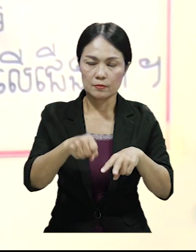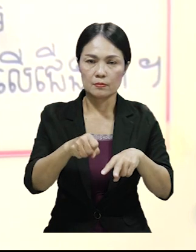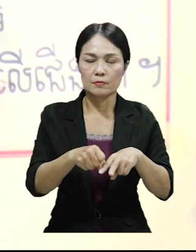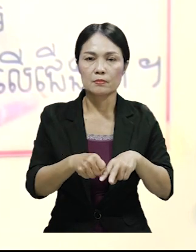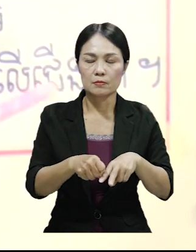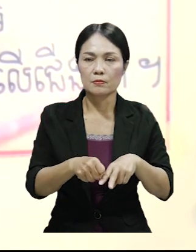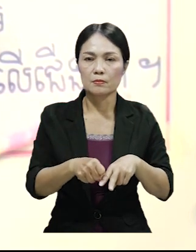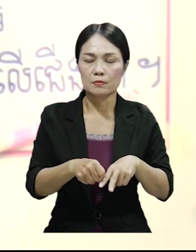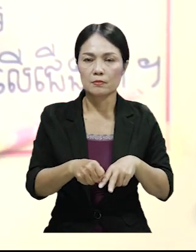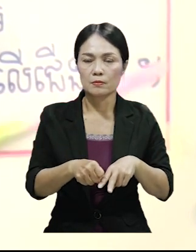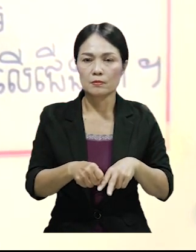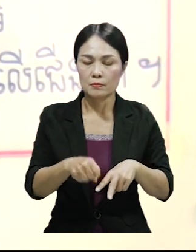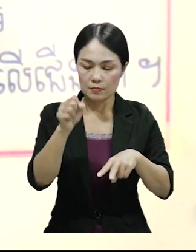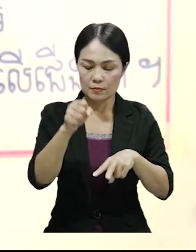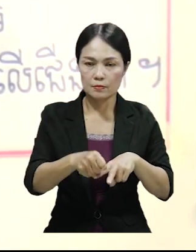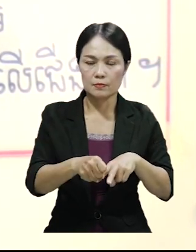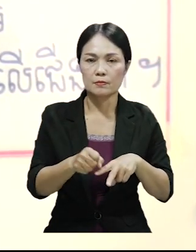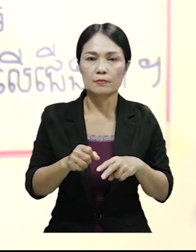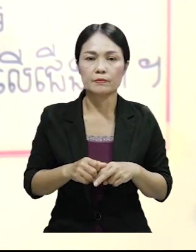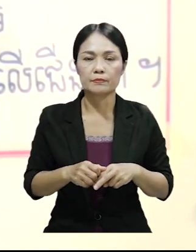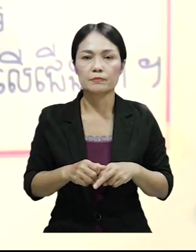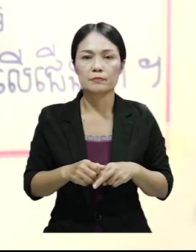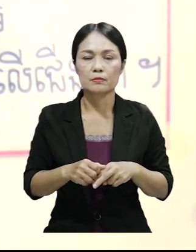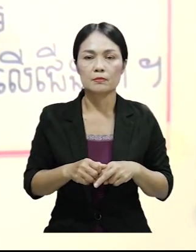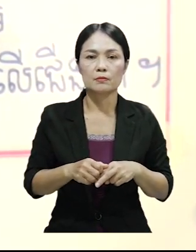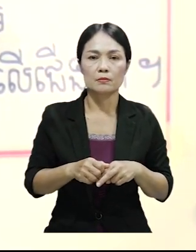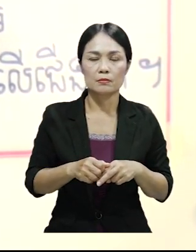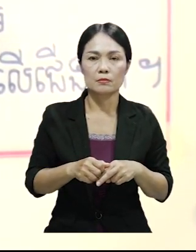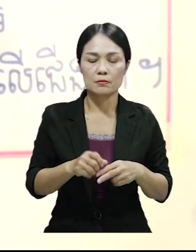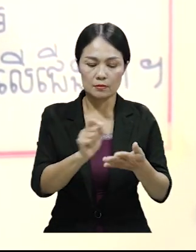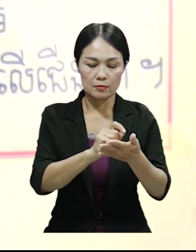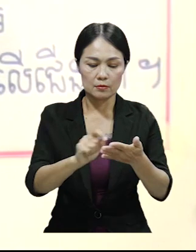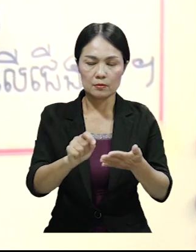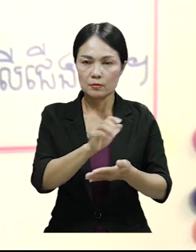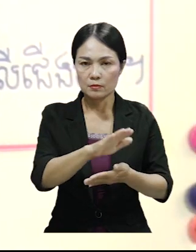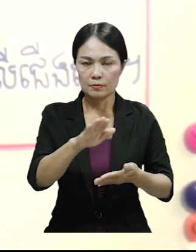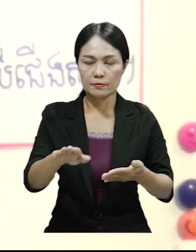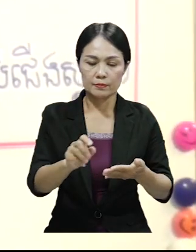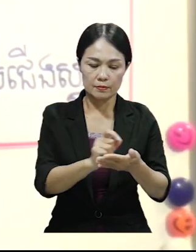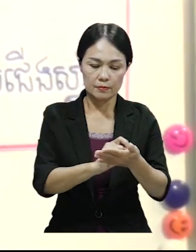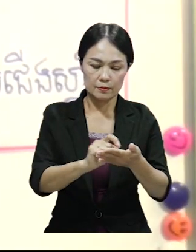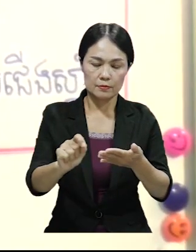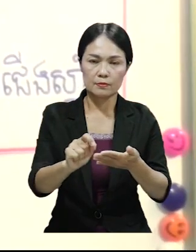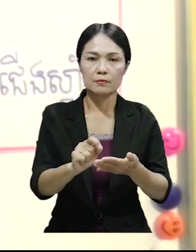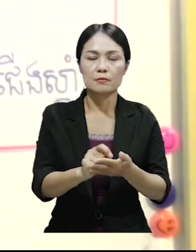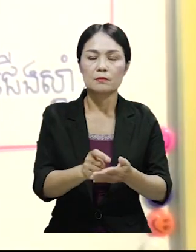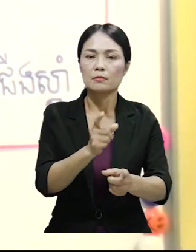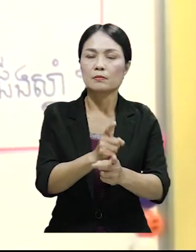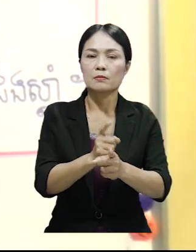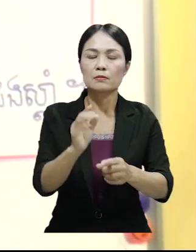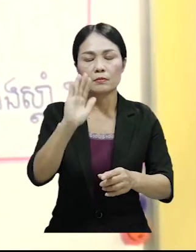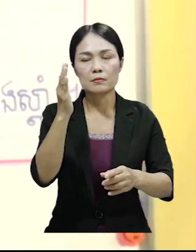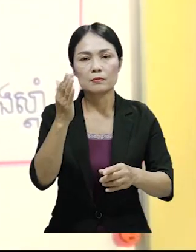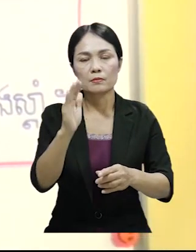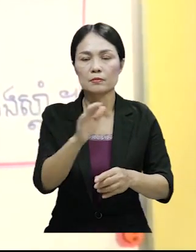ម្ងន់ខ្លួននៅលើជើងស្ដាំបាទអញ្ចឹងការសរសេររបស់កូនអំបញ្ញមិញមានត្រឹមត្រូវបាន